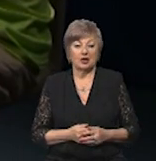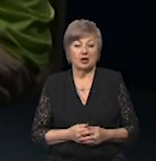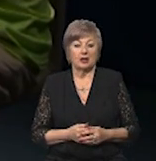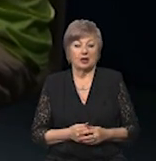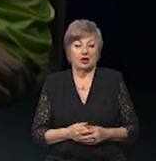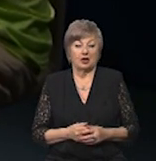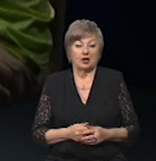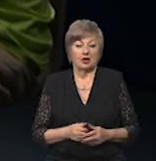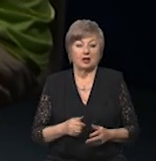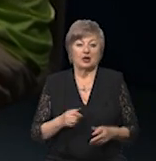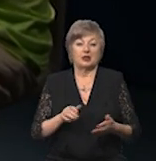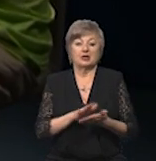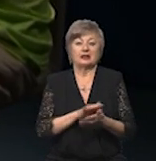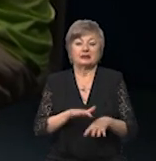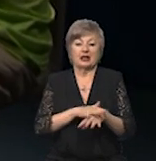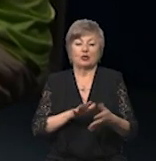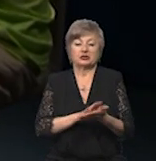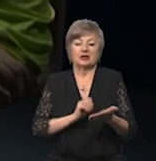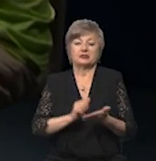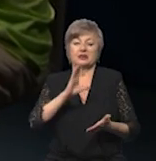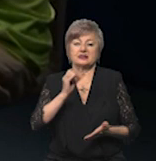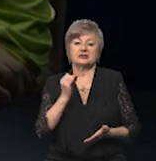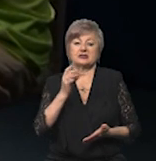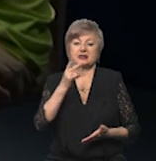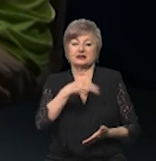Сінгали, це народність, яка живе на острові Цейлон,